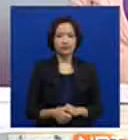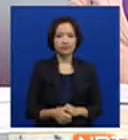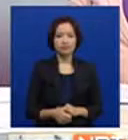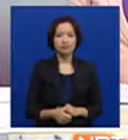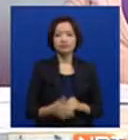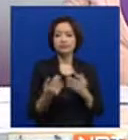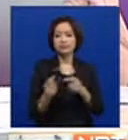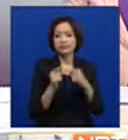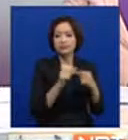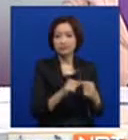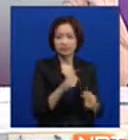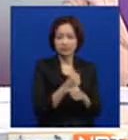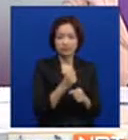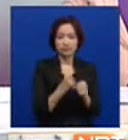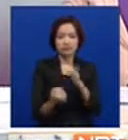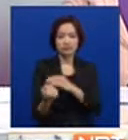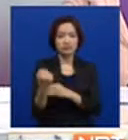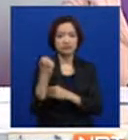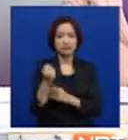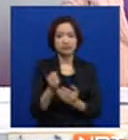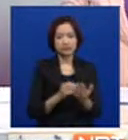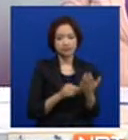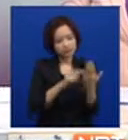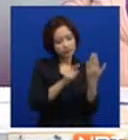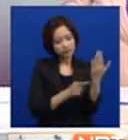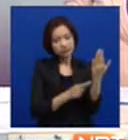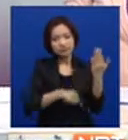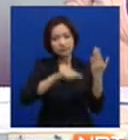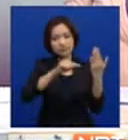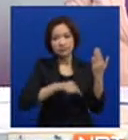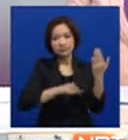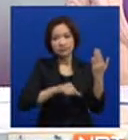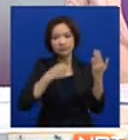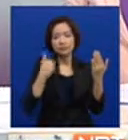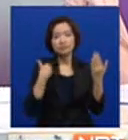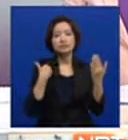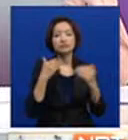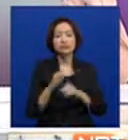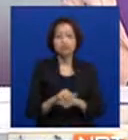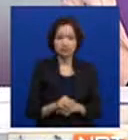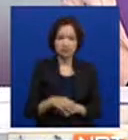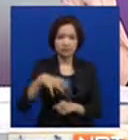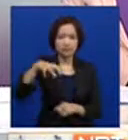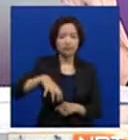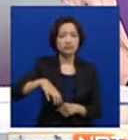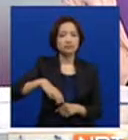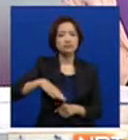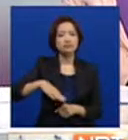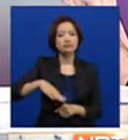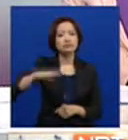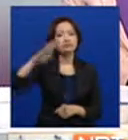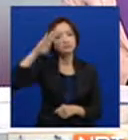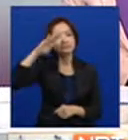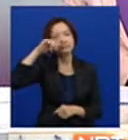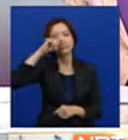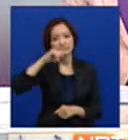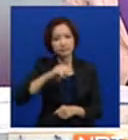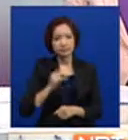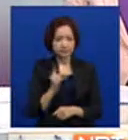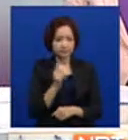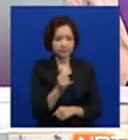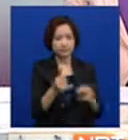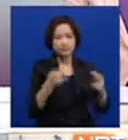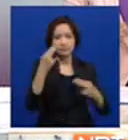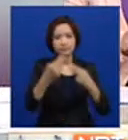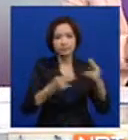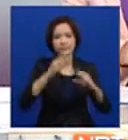มาดูแนวทางการสร้างความมั่นคงตามแนวชายแดนกันบ้างนะคะทางด้านของกองบัญชาการนะคะกองทัพไทยค่ะตรวจเยี่ยมงานด้านความมั่นคงและ